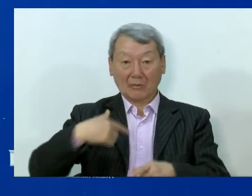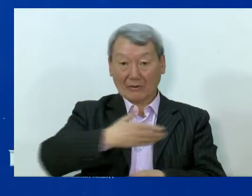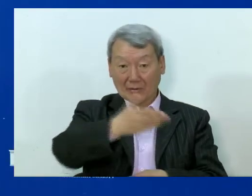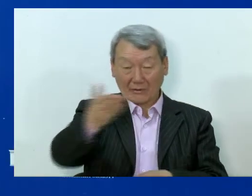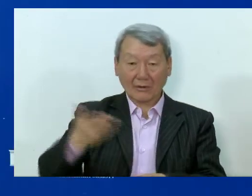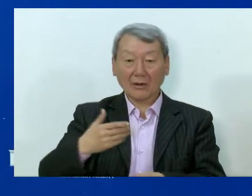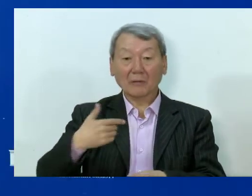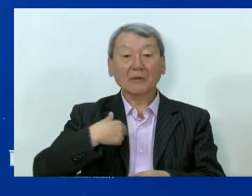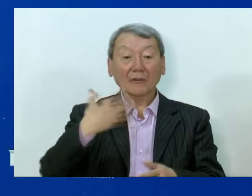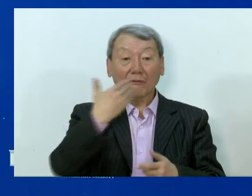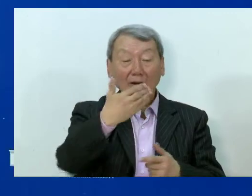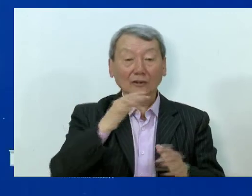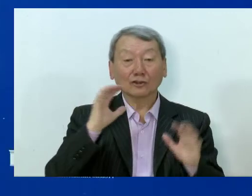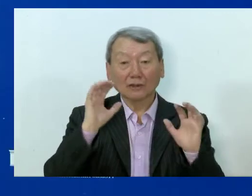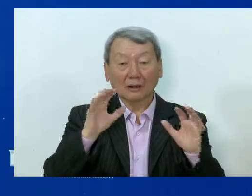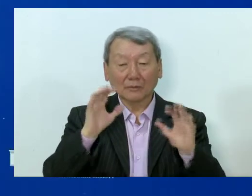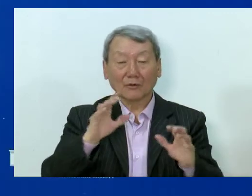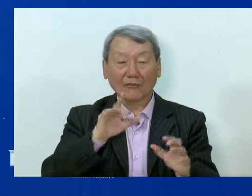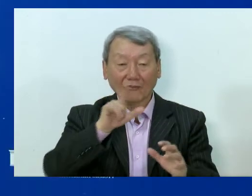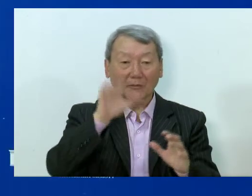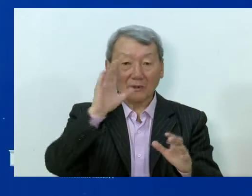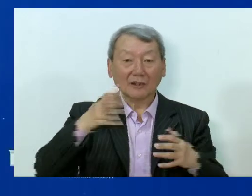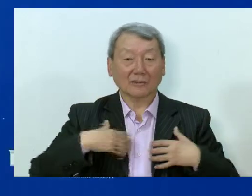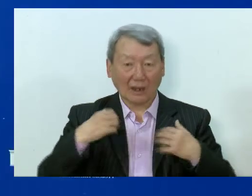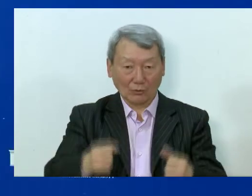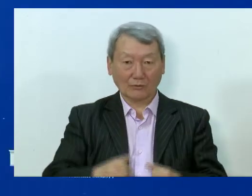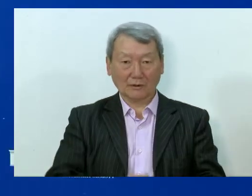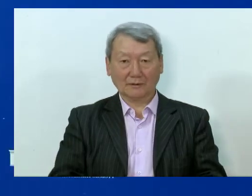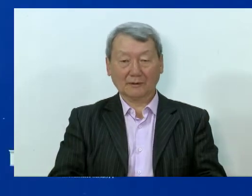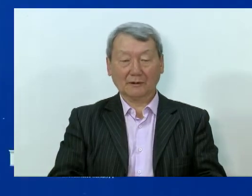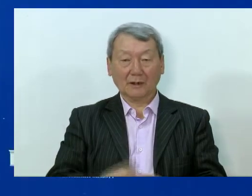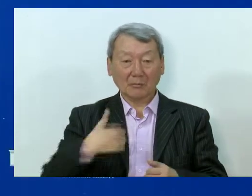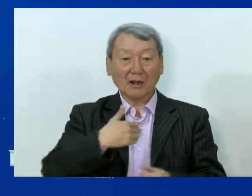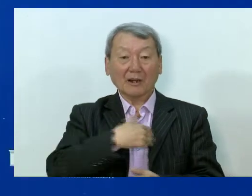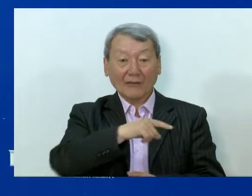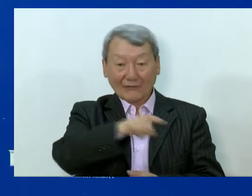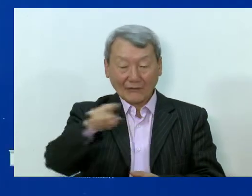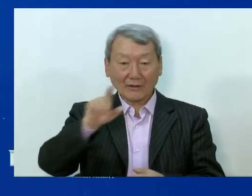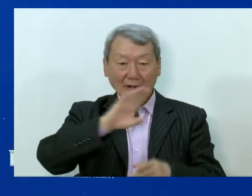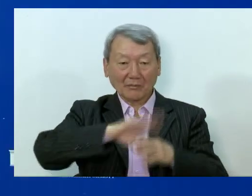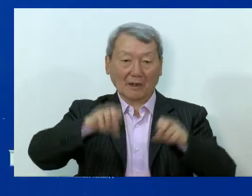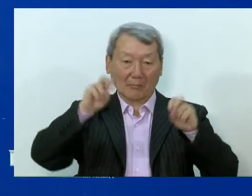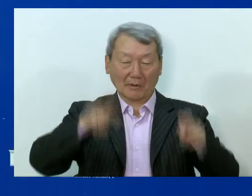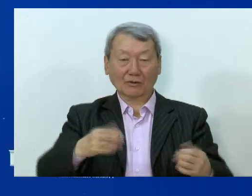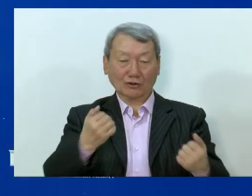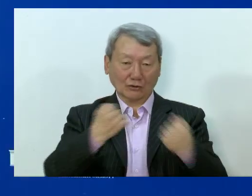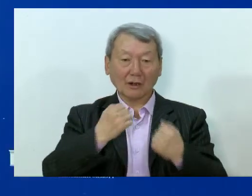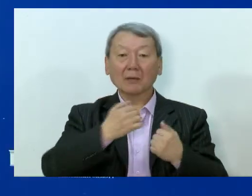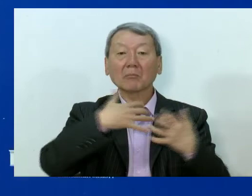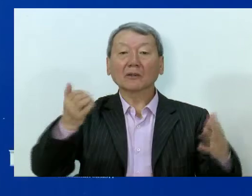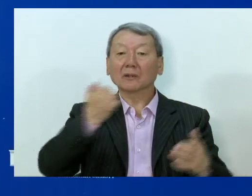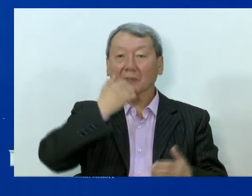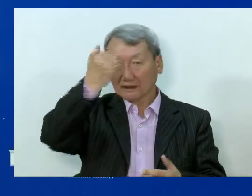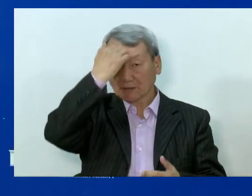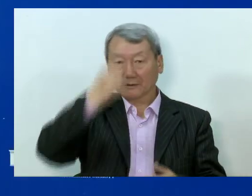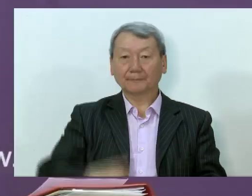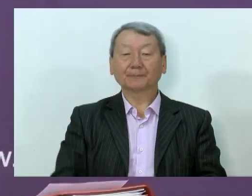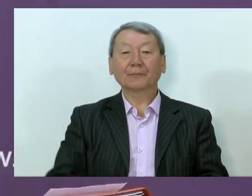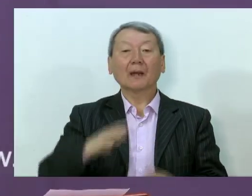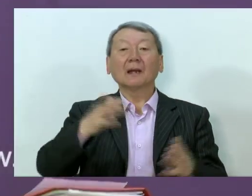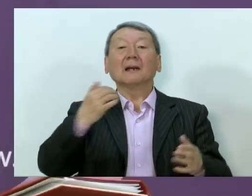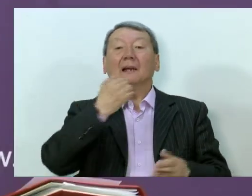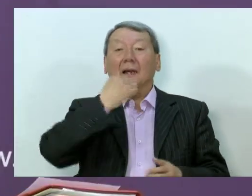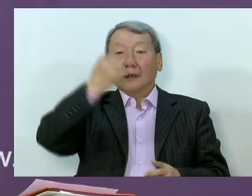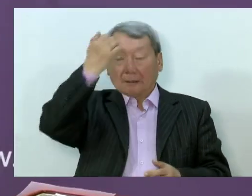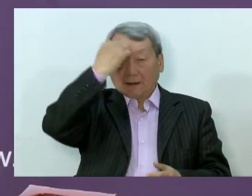заботимся о вас мы хотим чтобы вы были здоровы мы хотим чтобы будет безопасности спасибо ваше а под